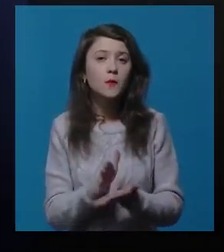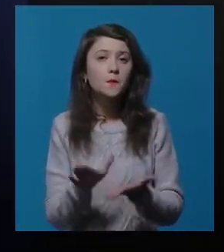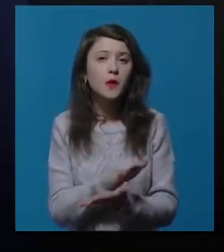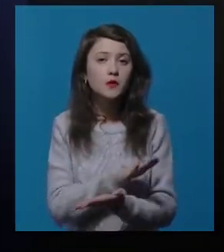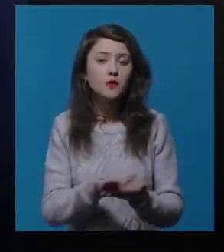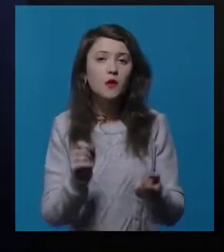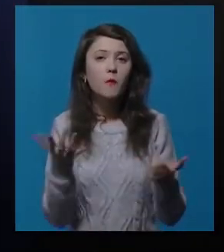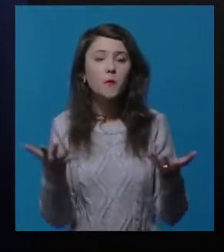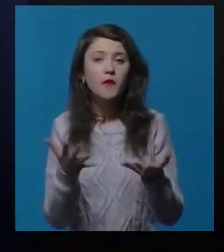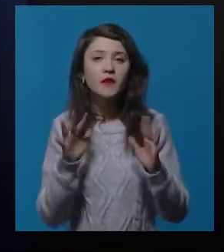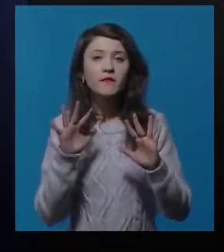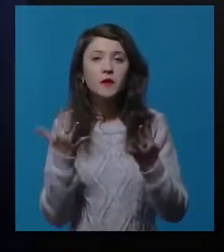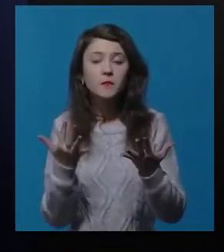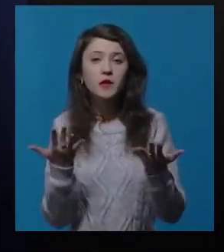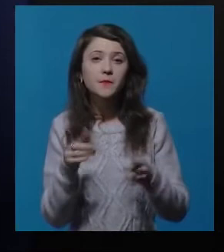певних випадках